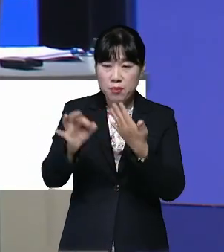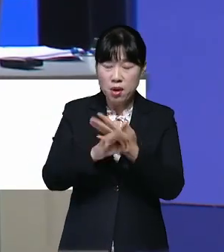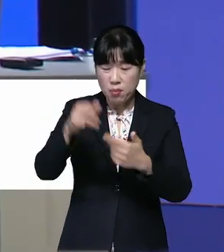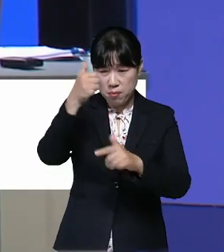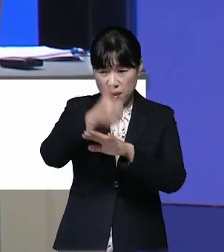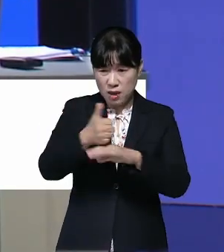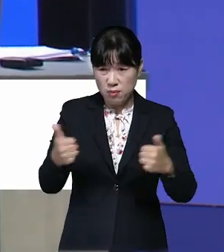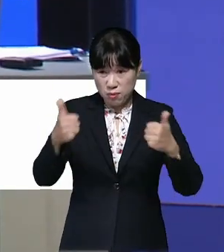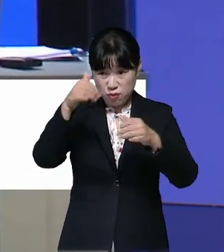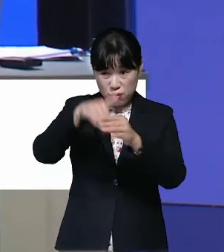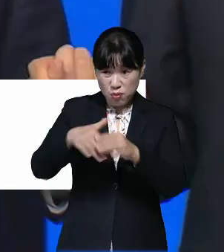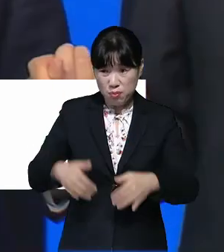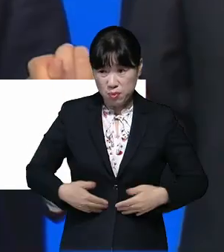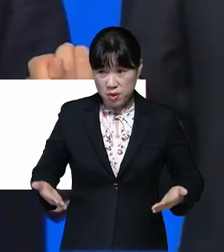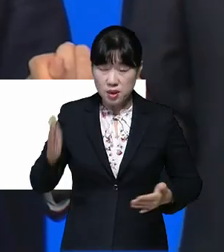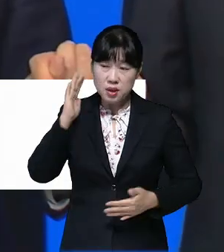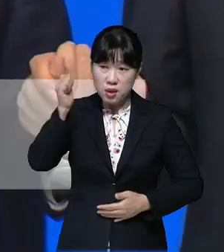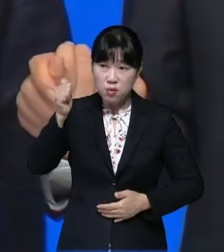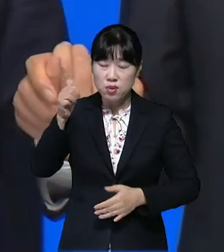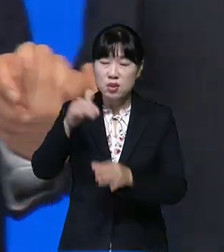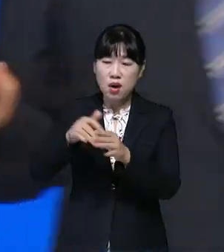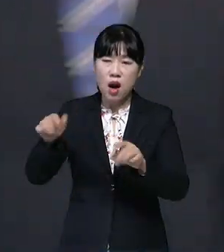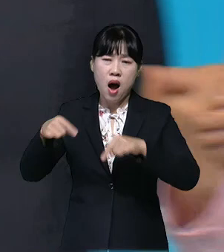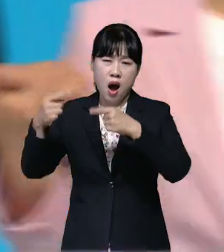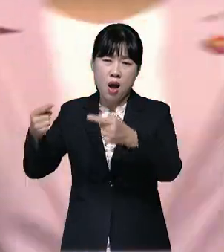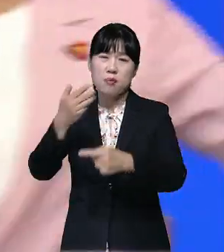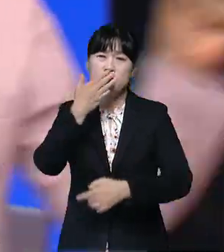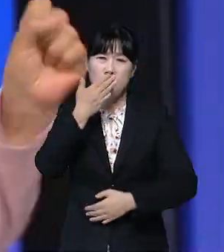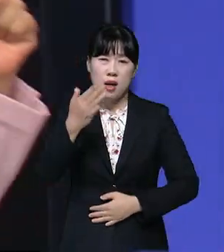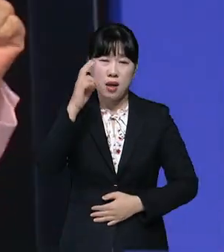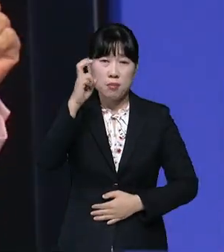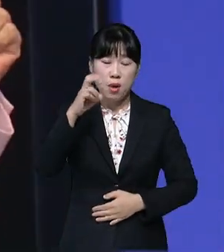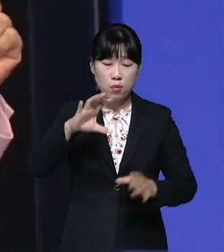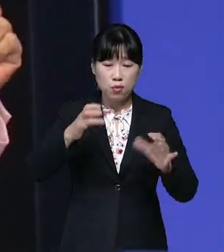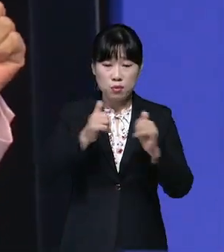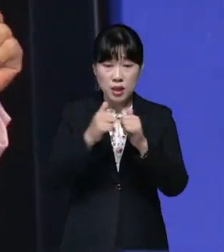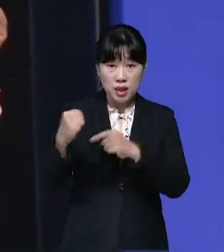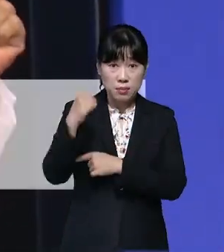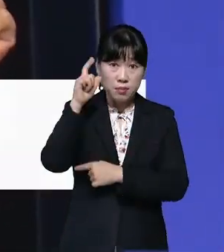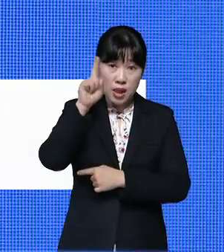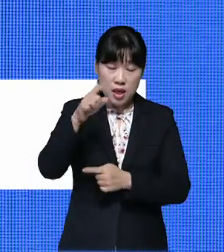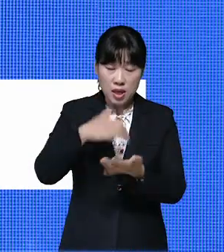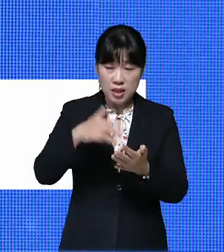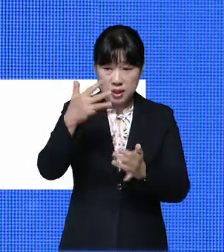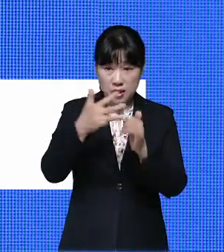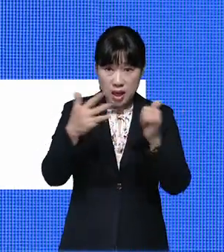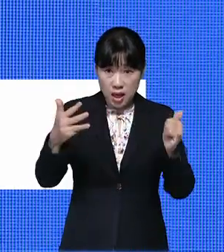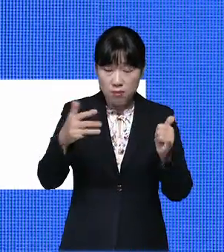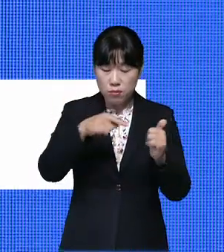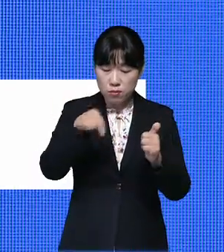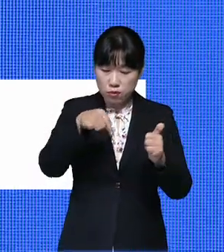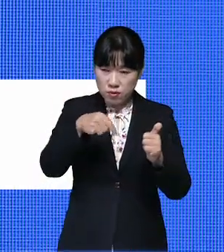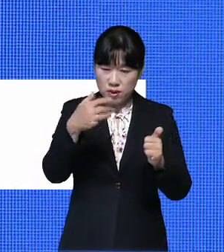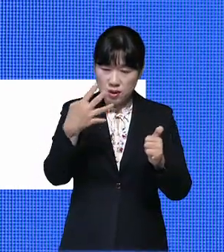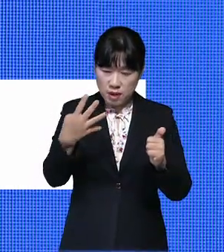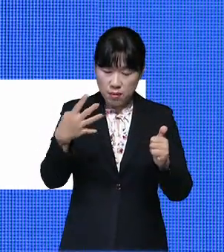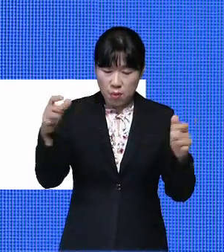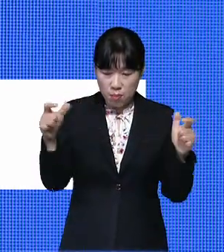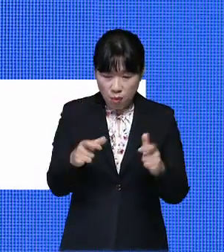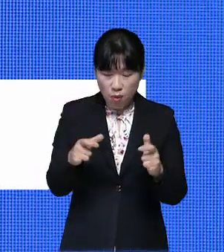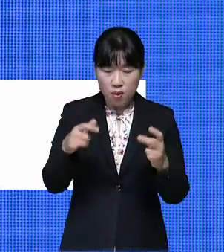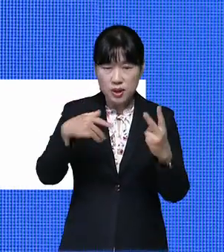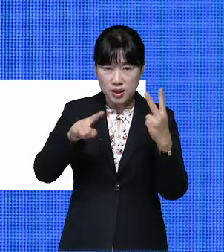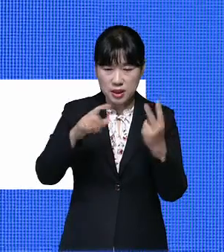투표 없이 대선 본선 직행 티켓을 거머쥐게 됩니다. 국민의힘은 내일 후보 8명을 4명으로 압축하는 2차